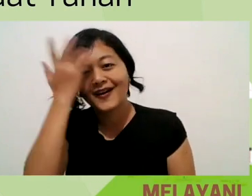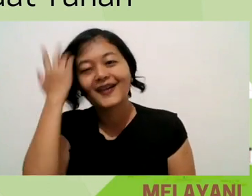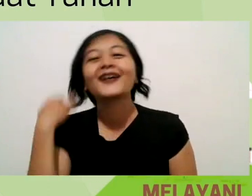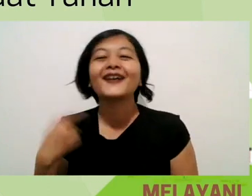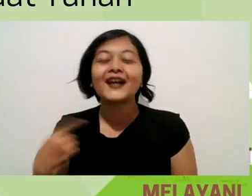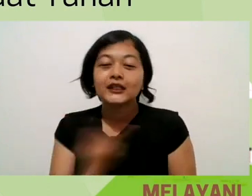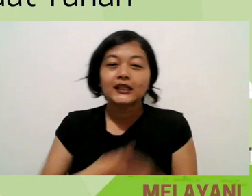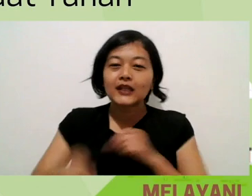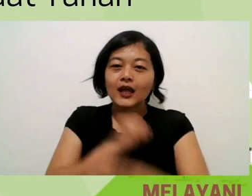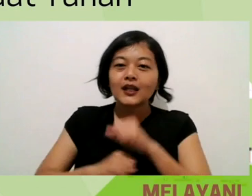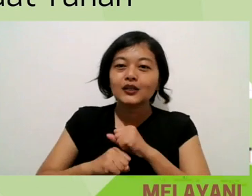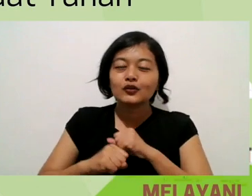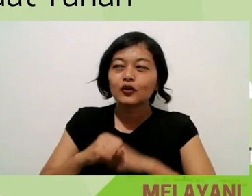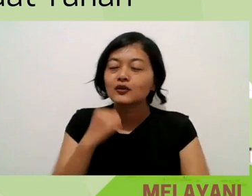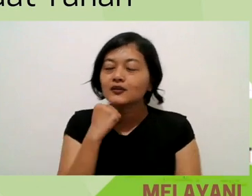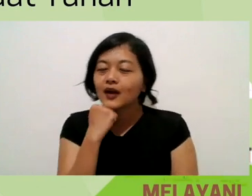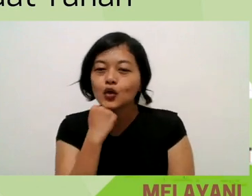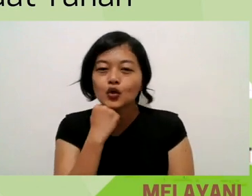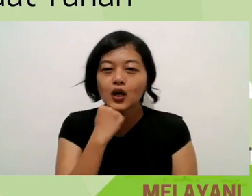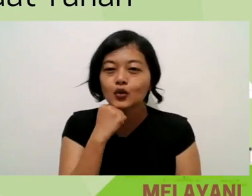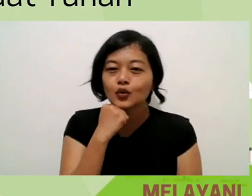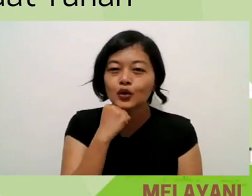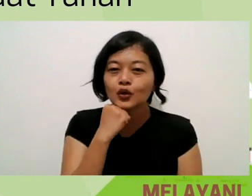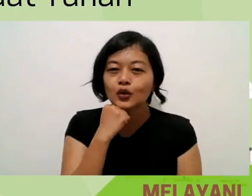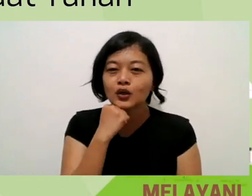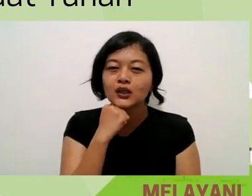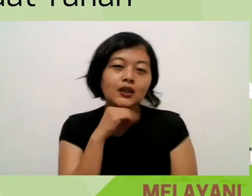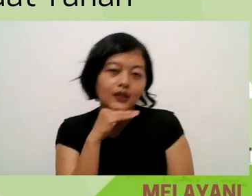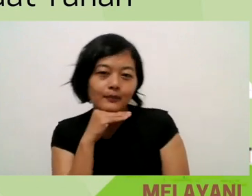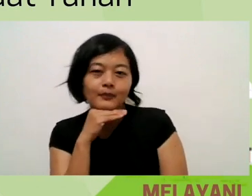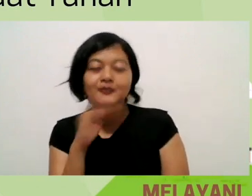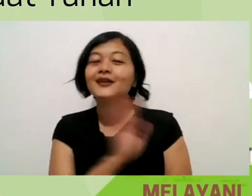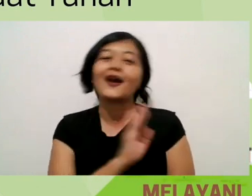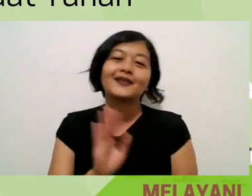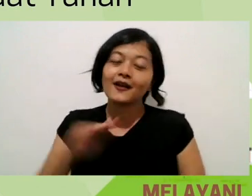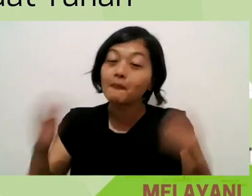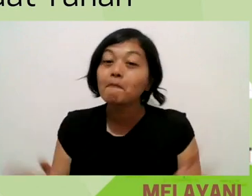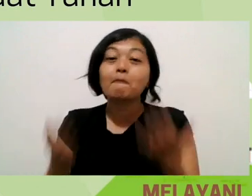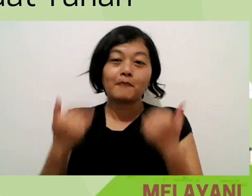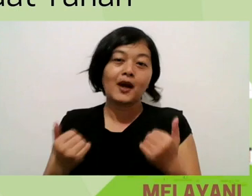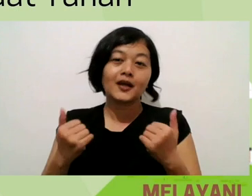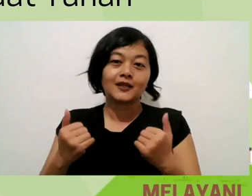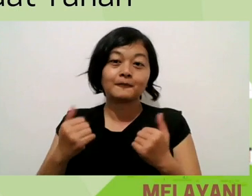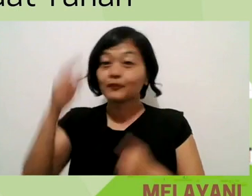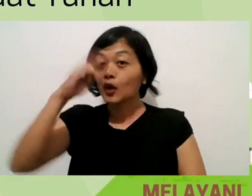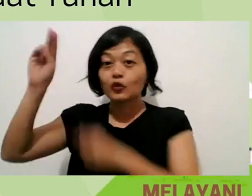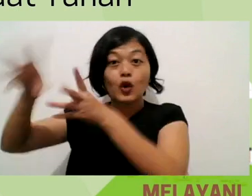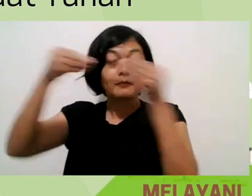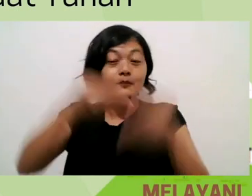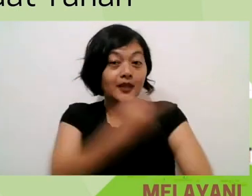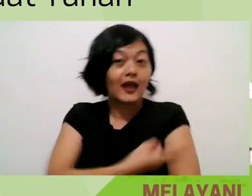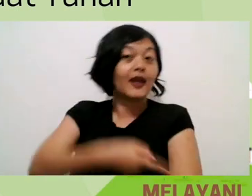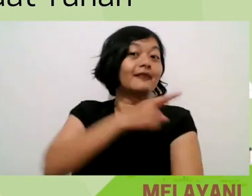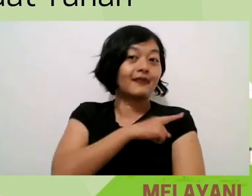Karena itu, lakukanlah pekerjaan yang diberikan oleh Tuhan dengan sungguh-sungguh. Karena